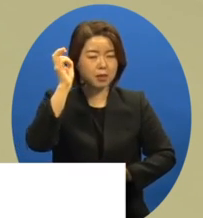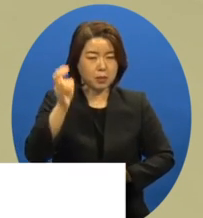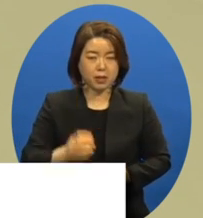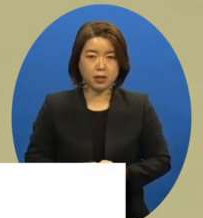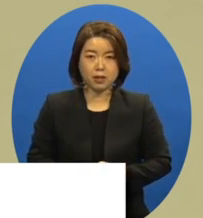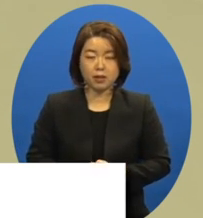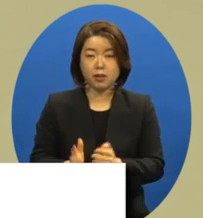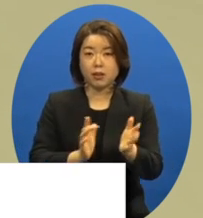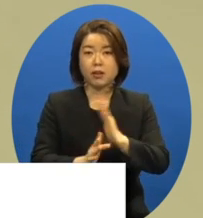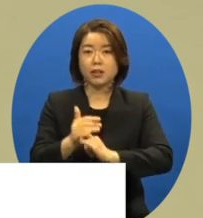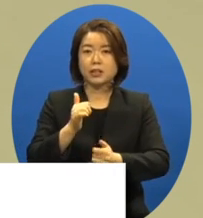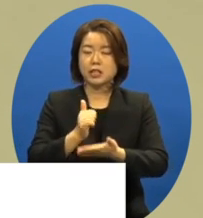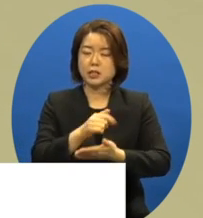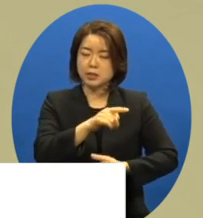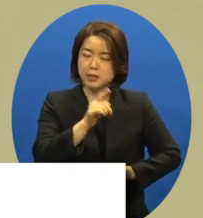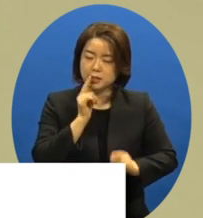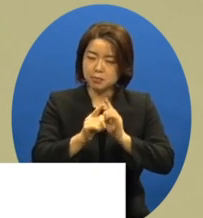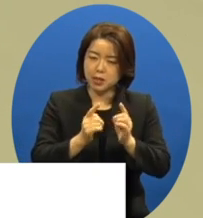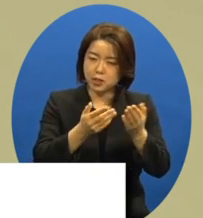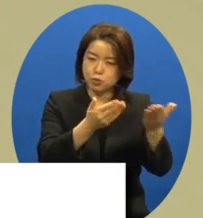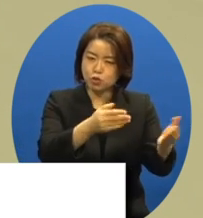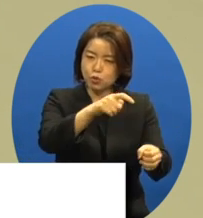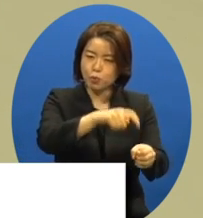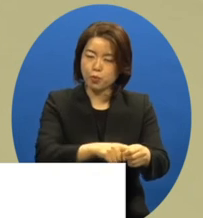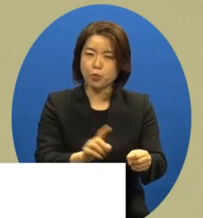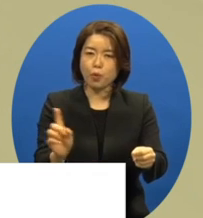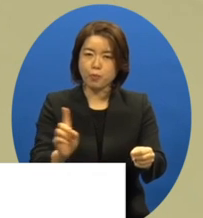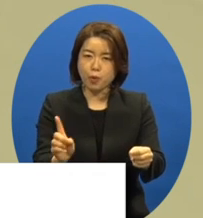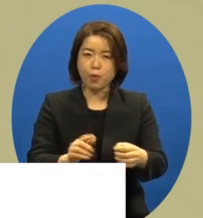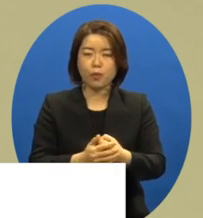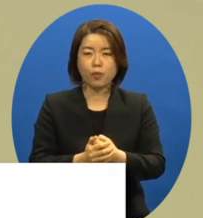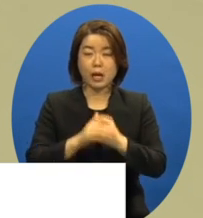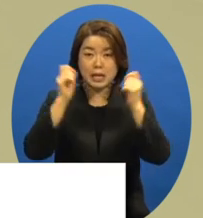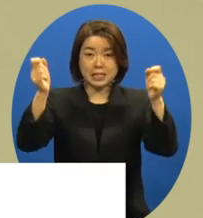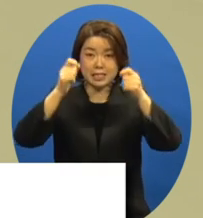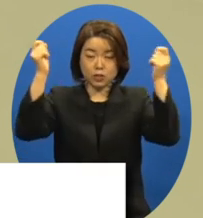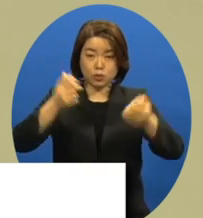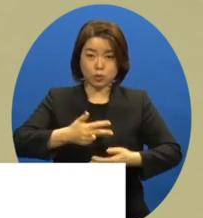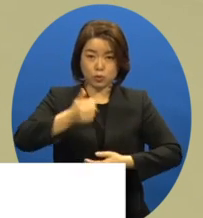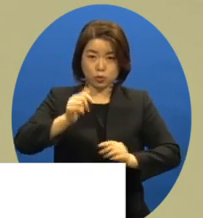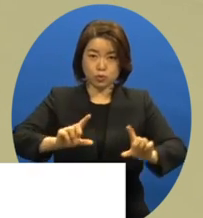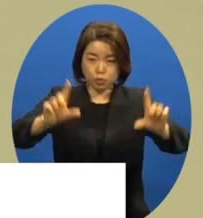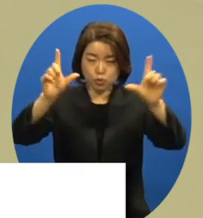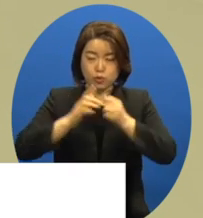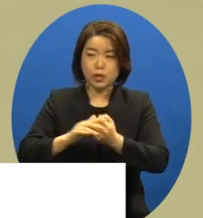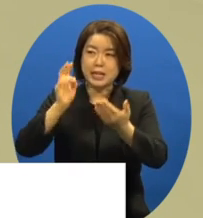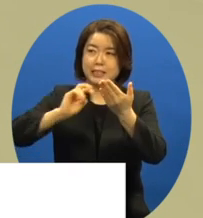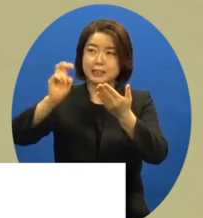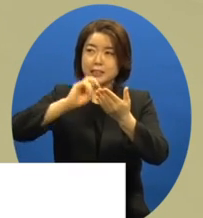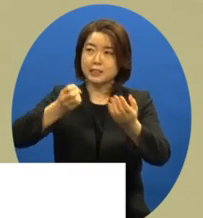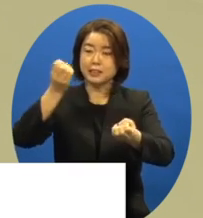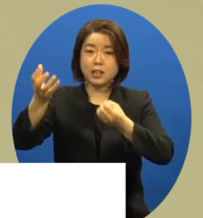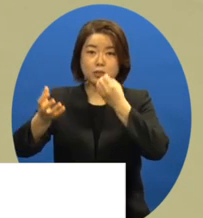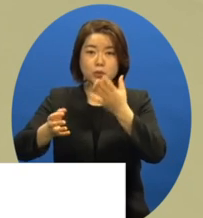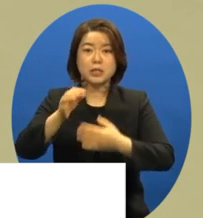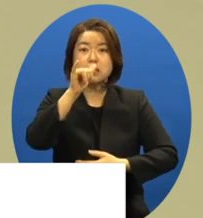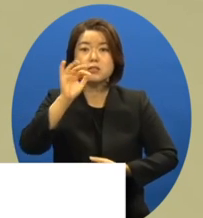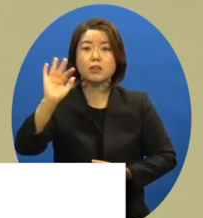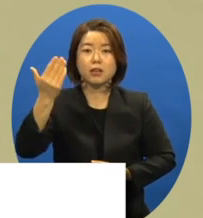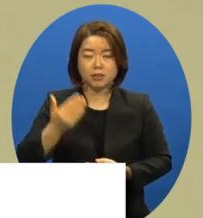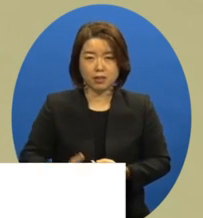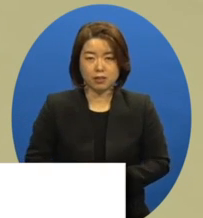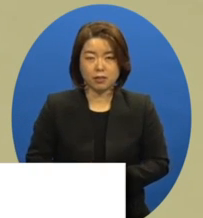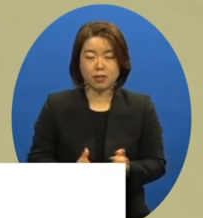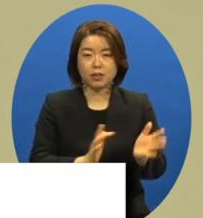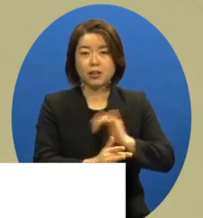예수님께서 이 말씀을 하신 의도는 종려 주일 찬송이 반드시 있어야 한다는 겁니다.